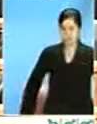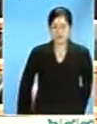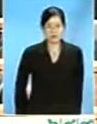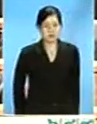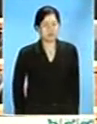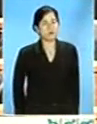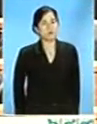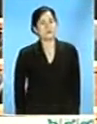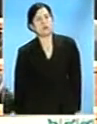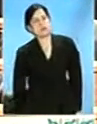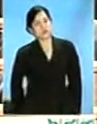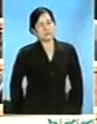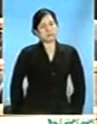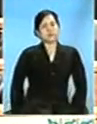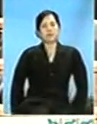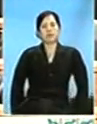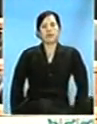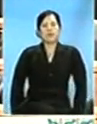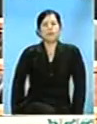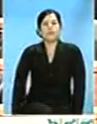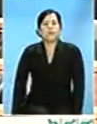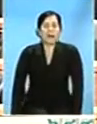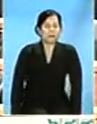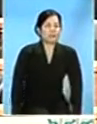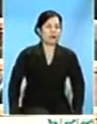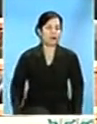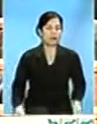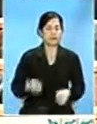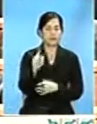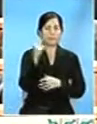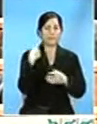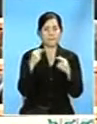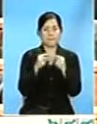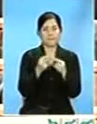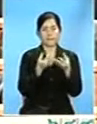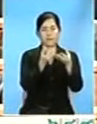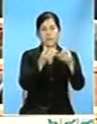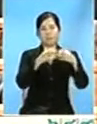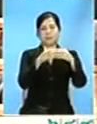1เห็นด้วยให้มีสมาชิกวุฒิสภาที่มาจากการเลือกตั้ง